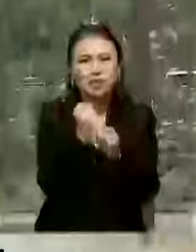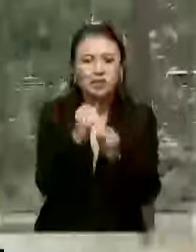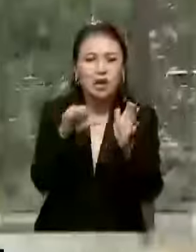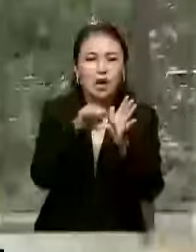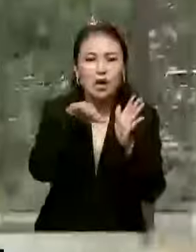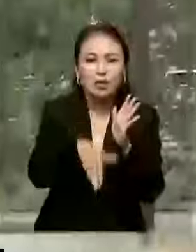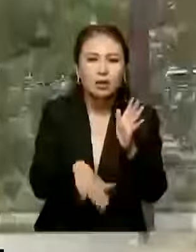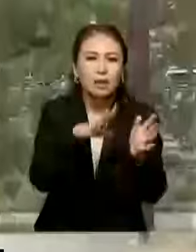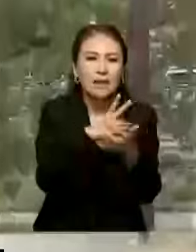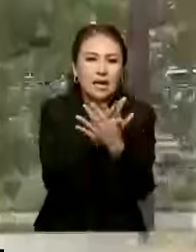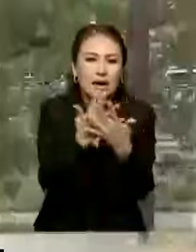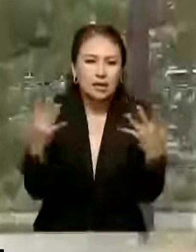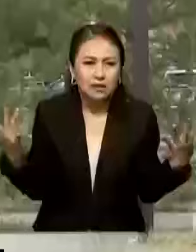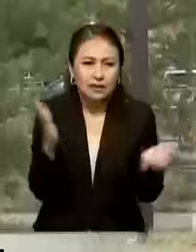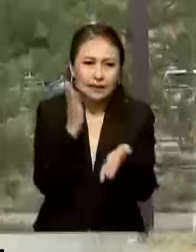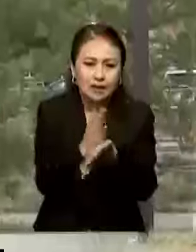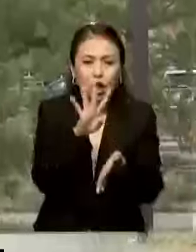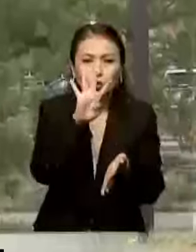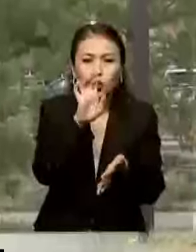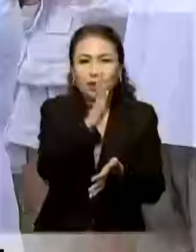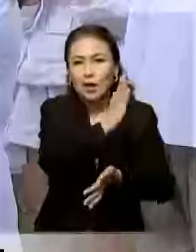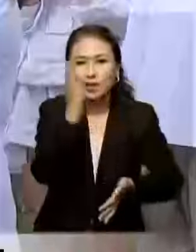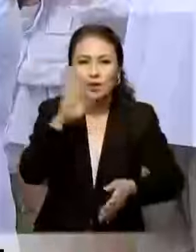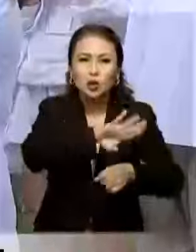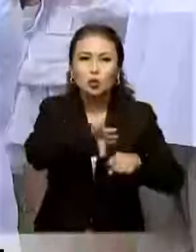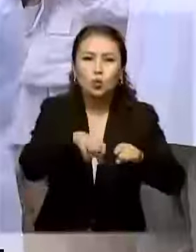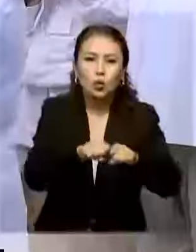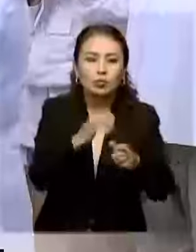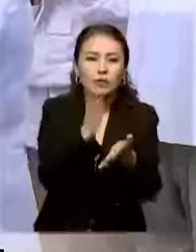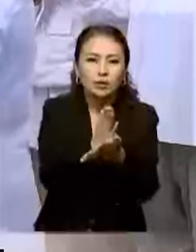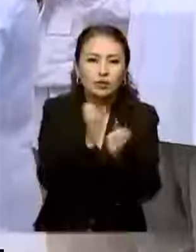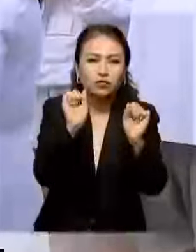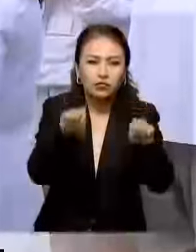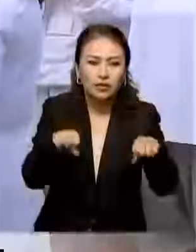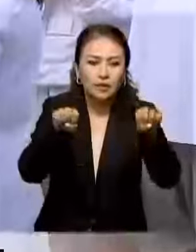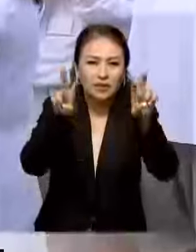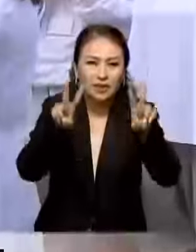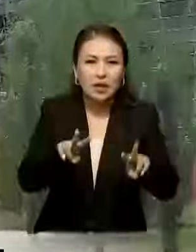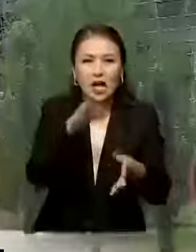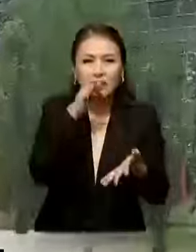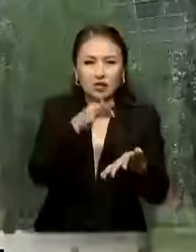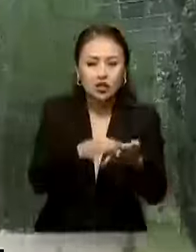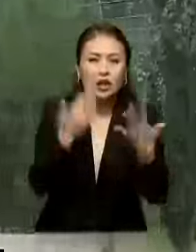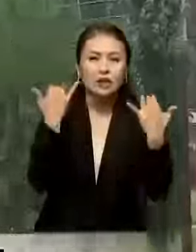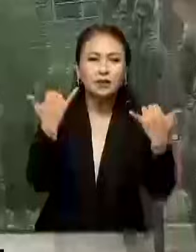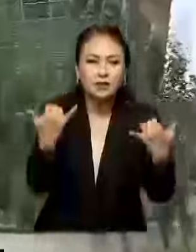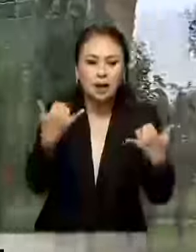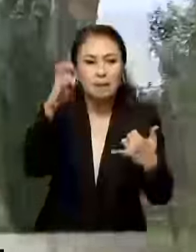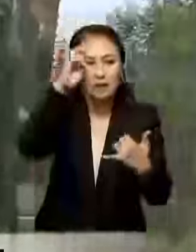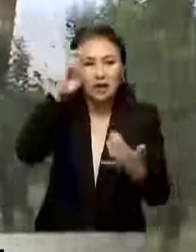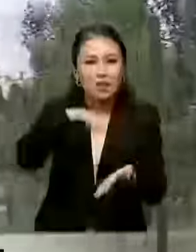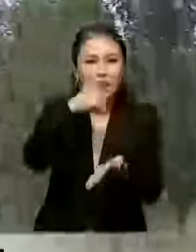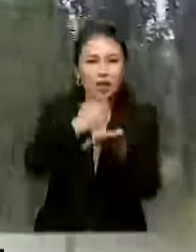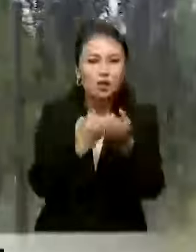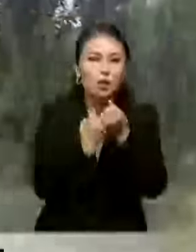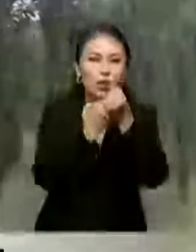6000 өсімдіктің түрі болса, оның 400-ден астамы жойылудың алдында тұр. Мамандар осыған жауапты. Мемлекет басшысының